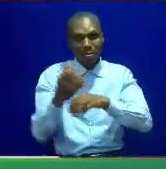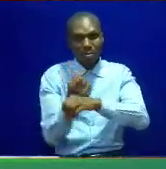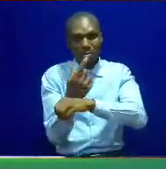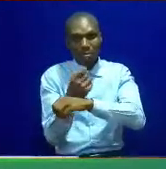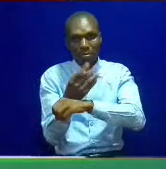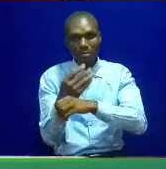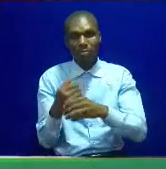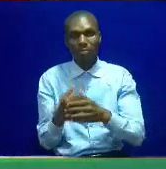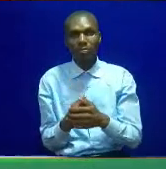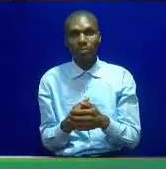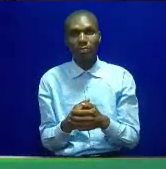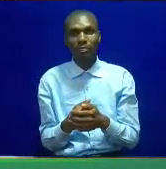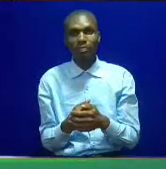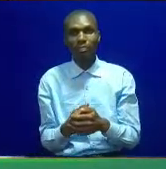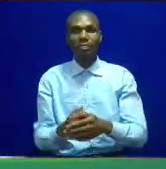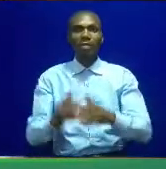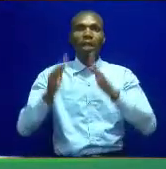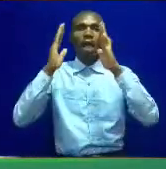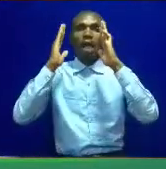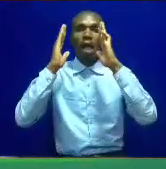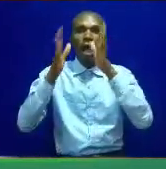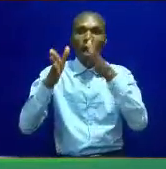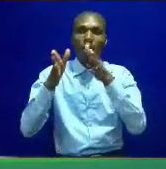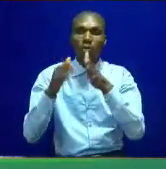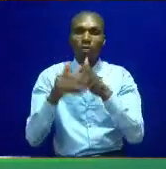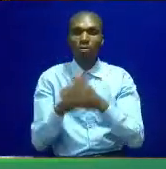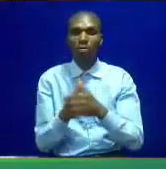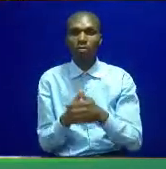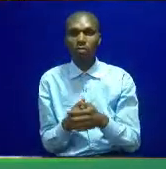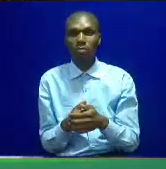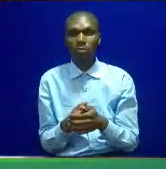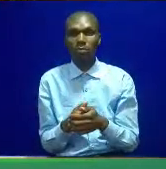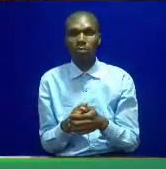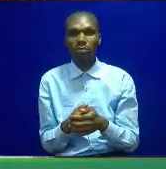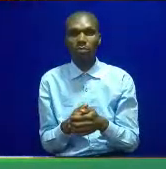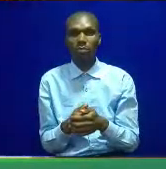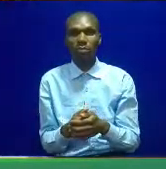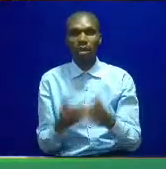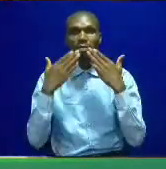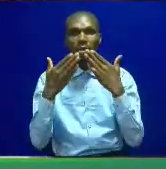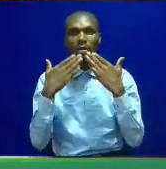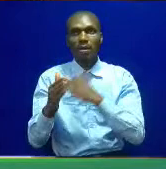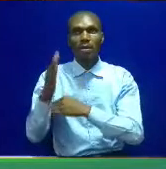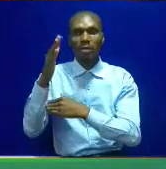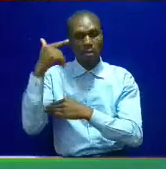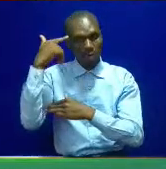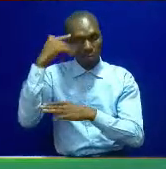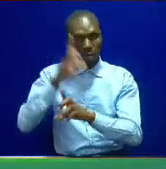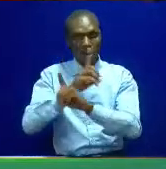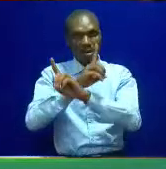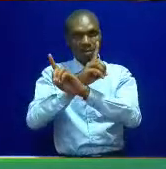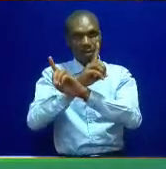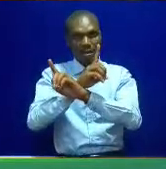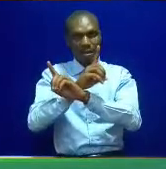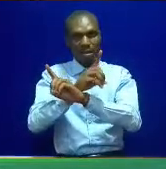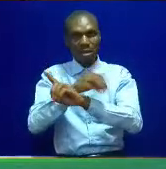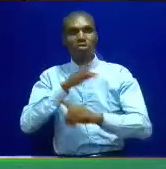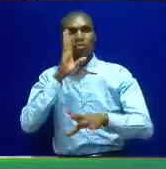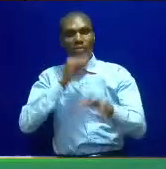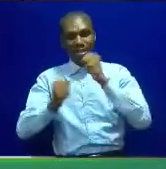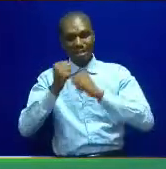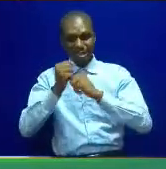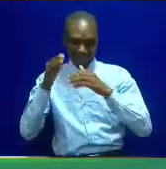bosio na bakwanire ase marago ba ya rero njena ne ngoira ne nyasaye ngambia mona turwanireire to gochi gutambo ko mwako